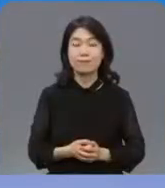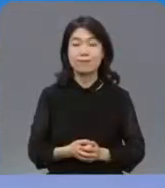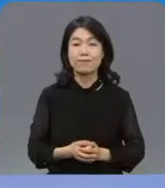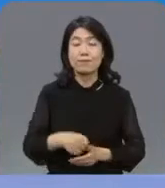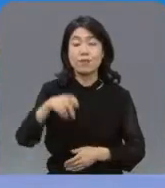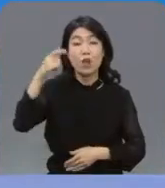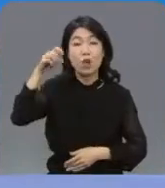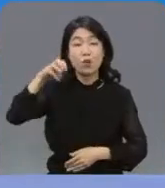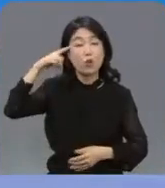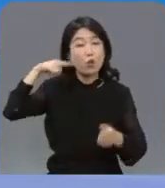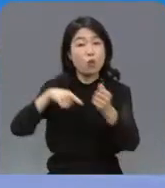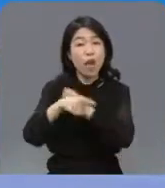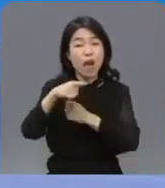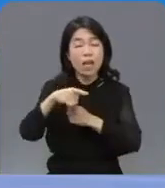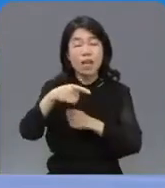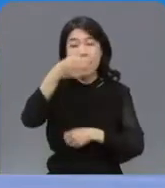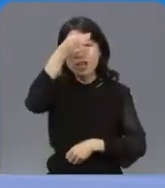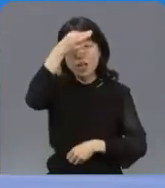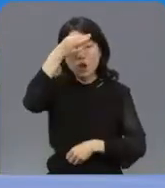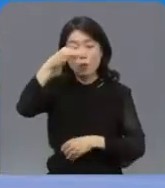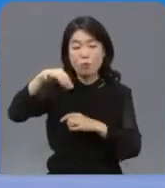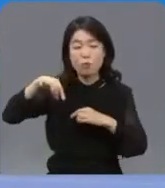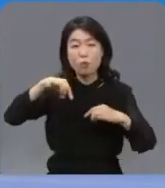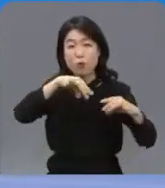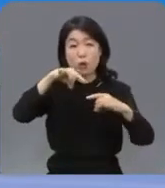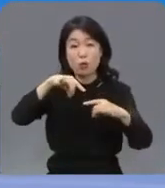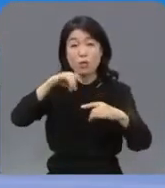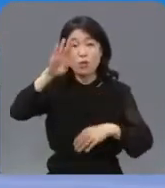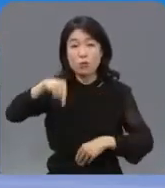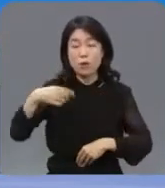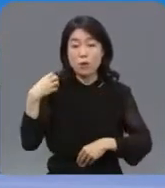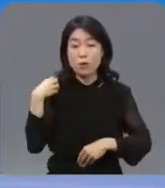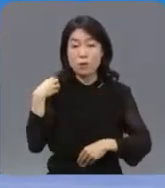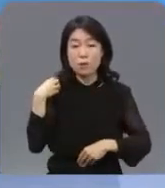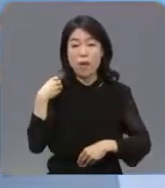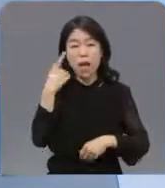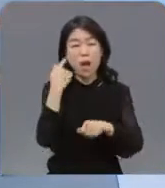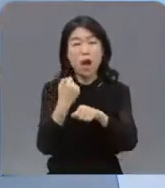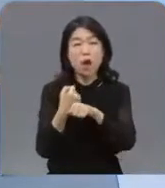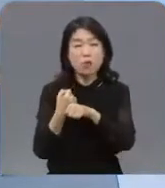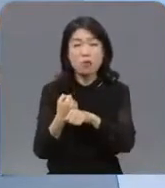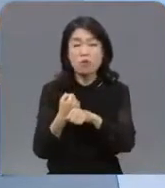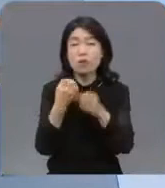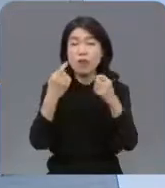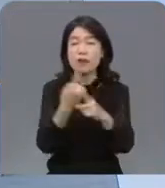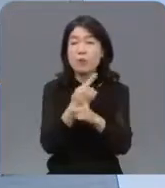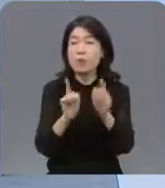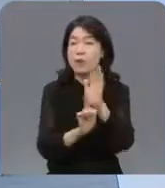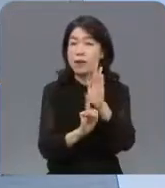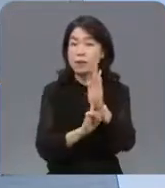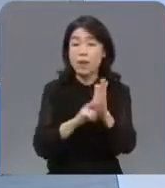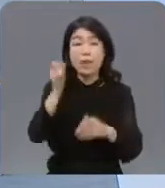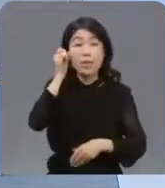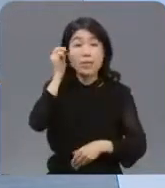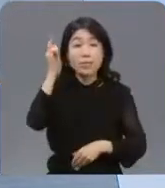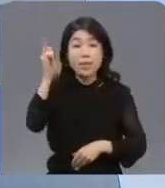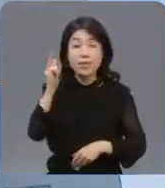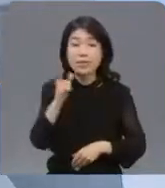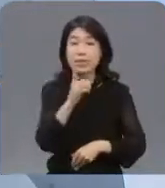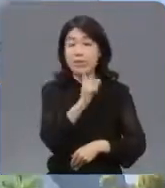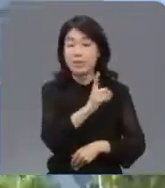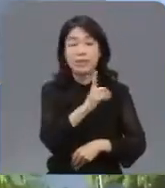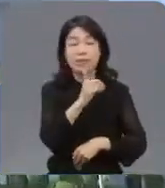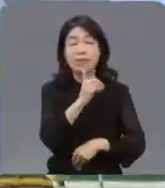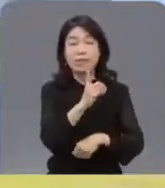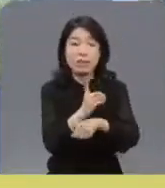화학 기술 정보통신부가 주 관한 연구 개발 적진 밸리 육성사업 공부에 황 규 씨의 지능형 디지털 콘텐츠 제작